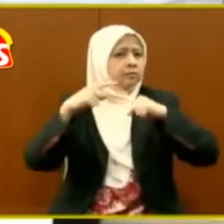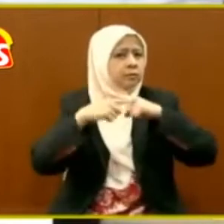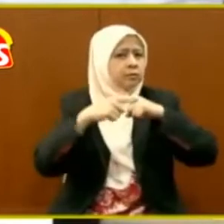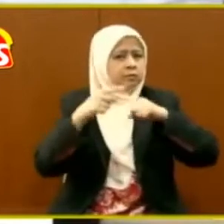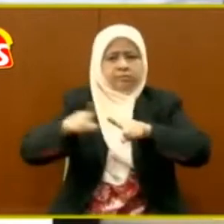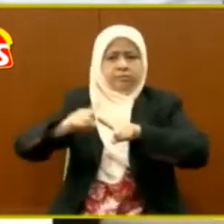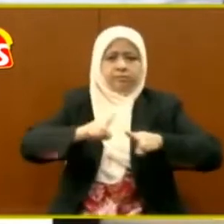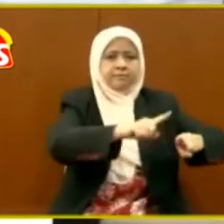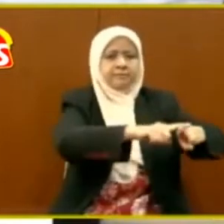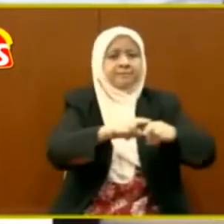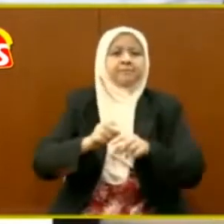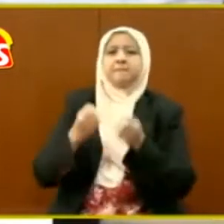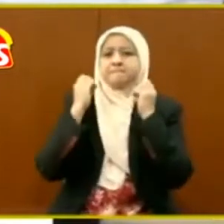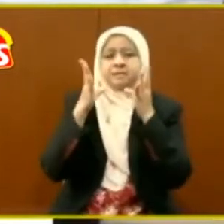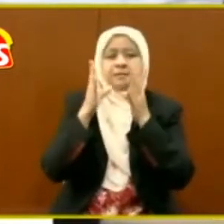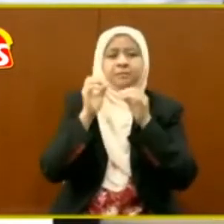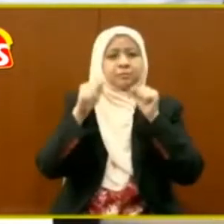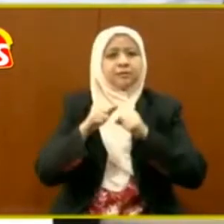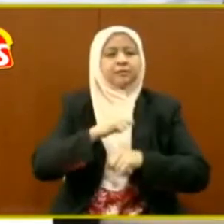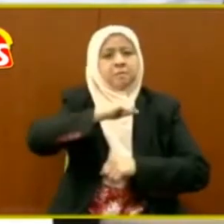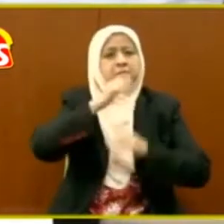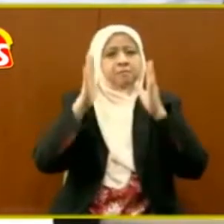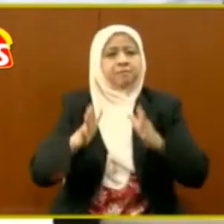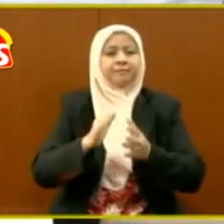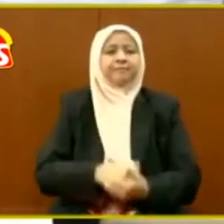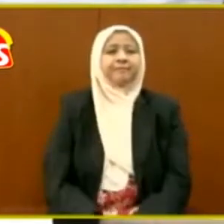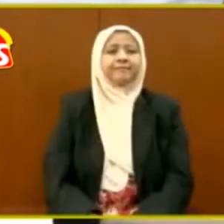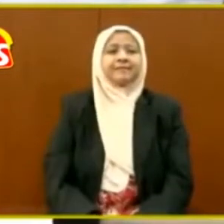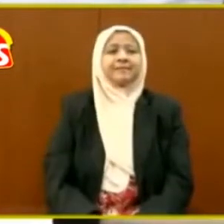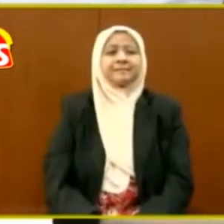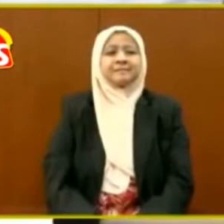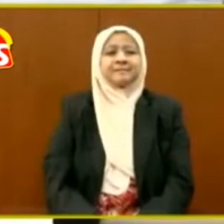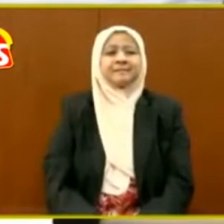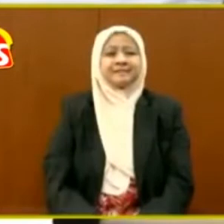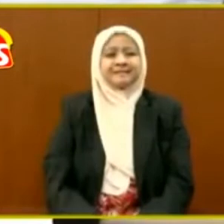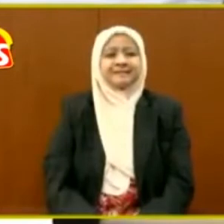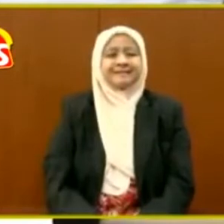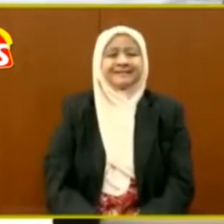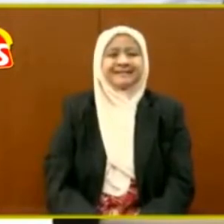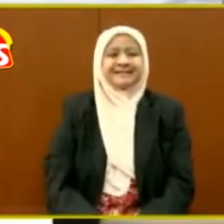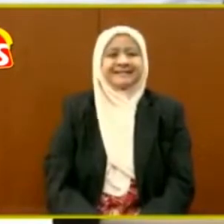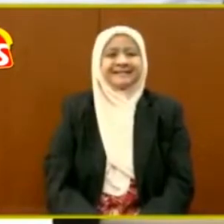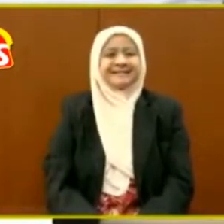macam-macam kita berjodoh Alex terus jangan simpan